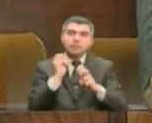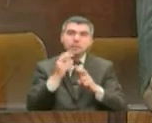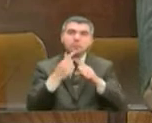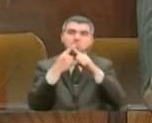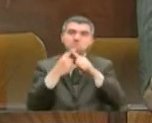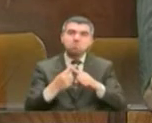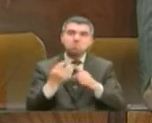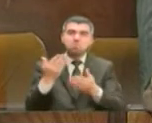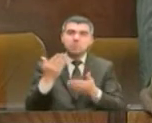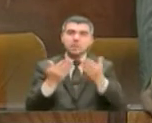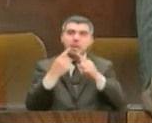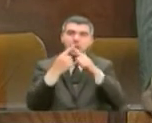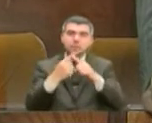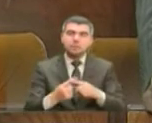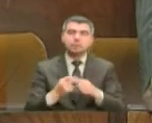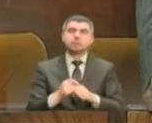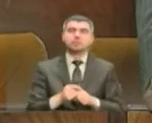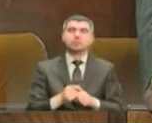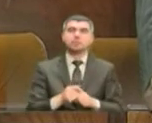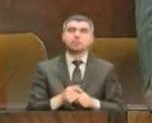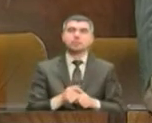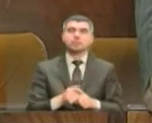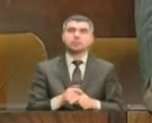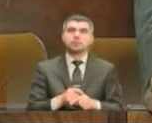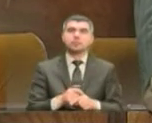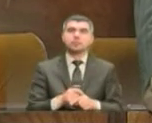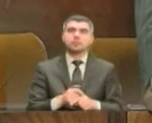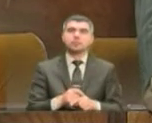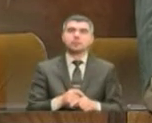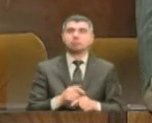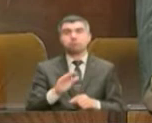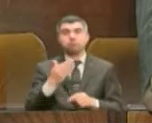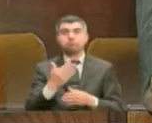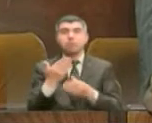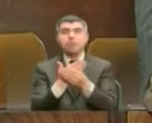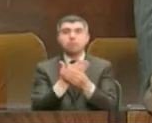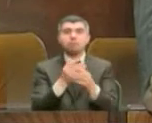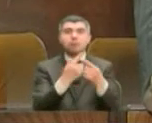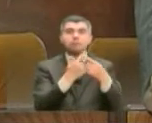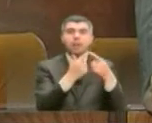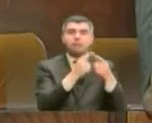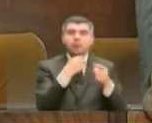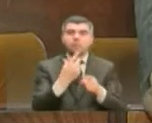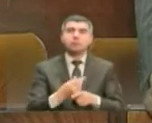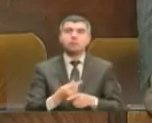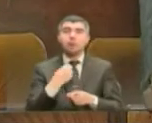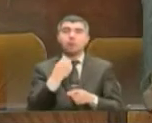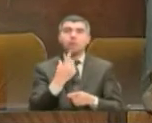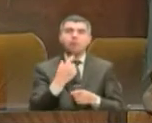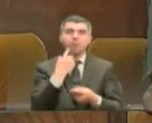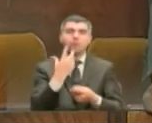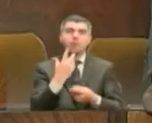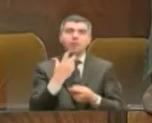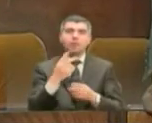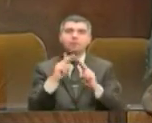طبيعه هذا العجز ديال الميزان التجاري اللي مرده الاسباب معينه، هو اولا الظرفيه الدوليه التي